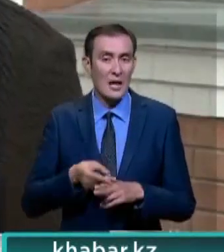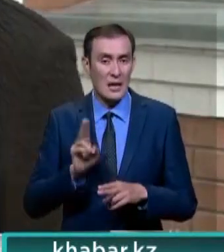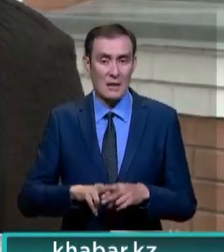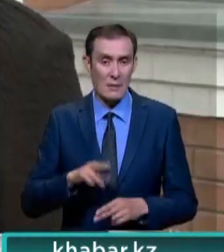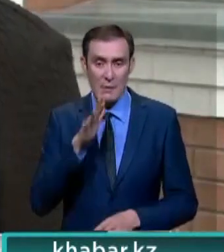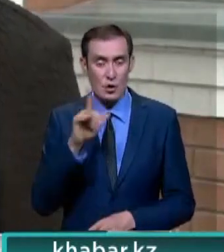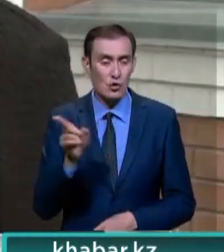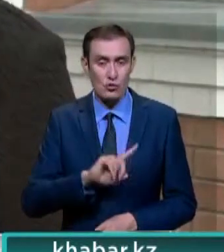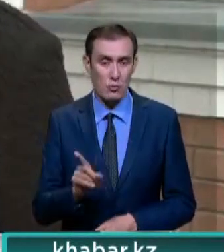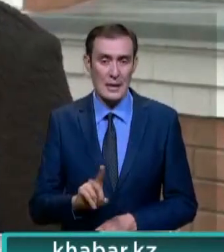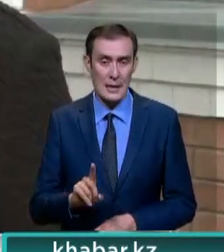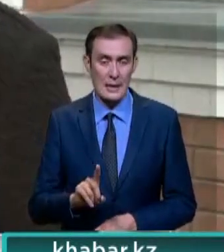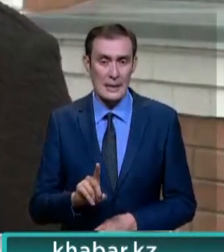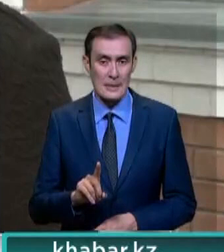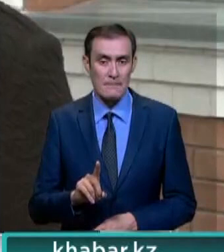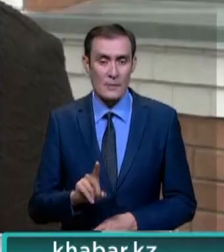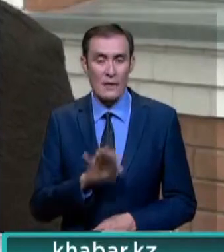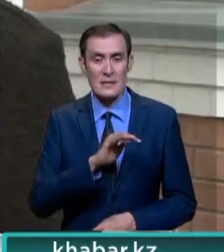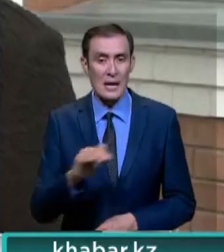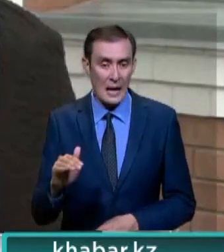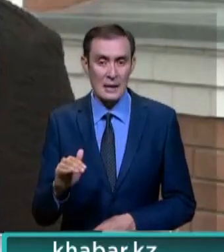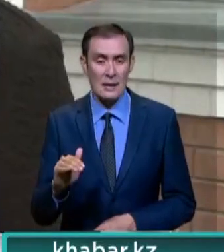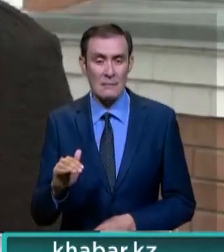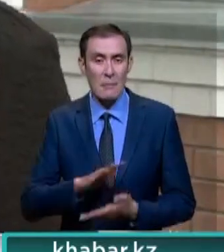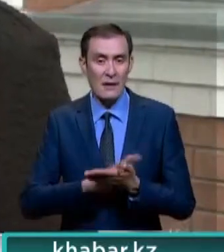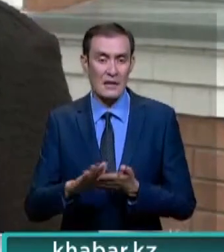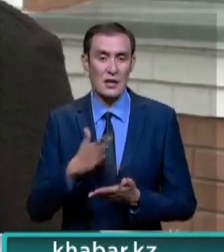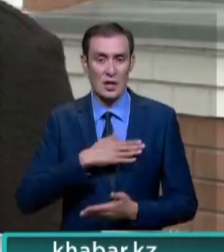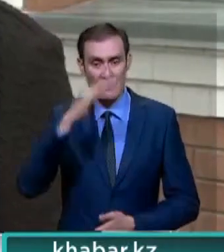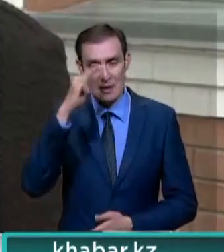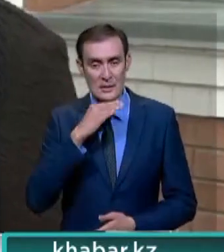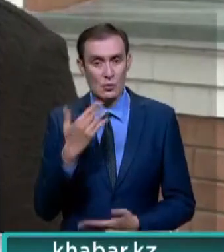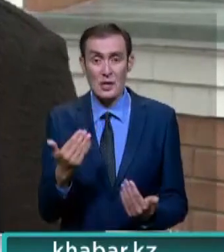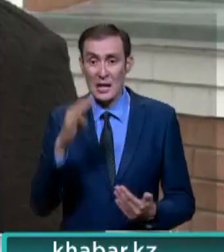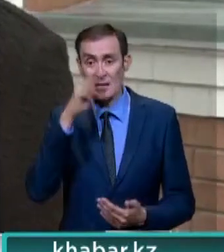момента, чтобы официально